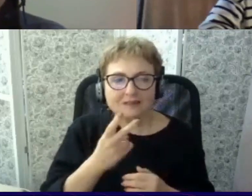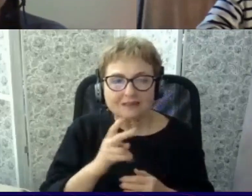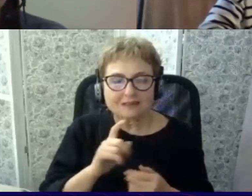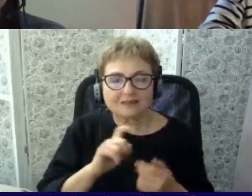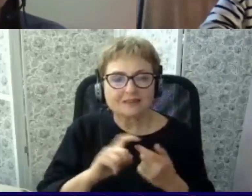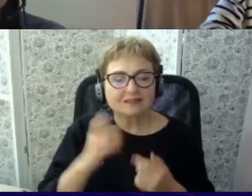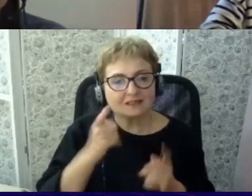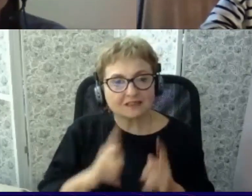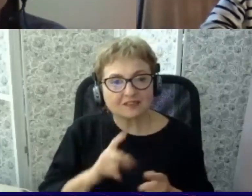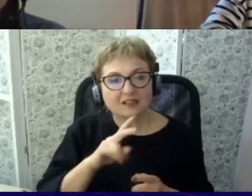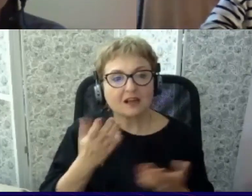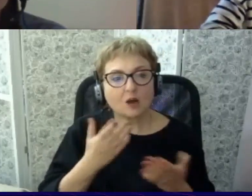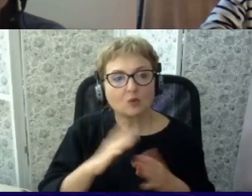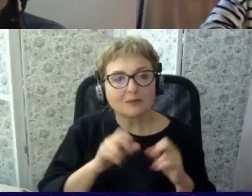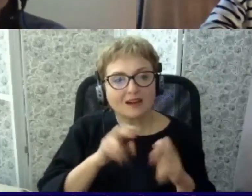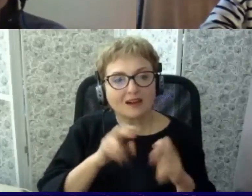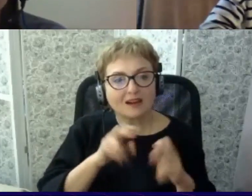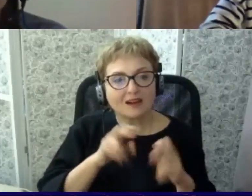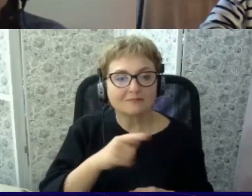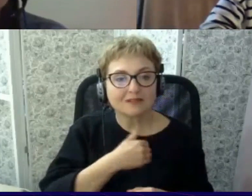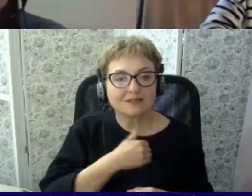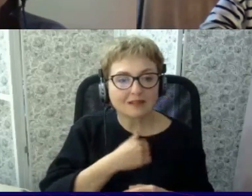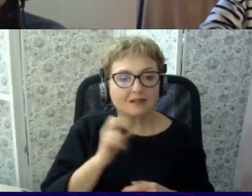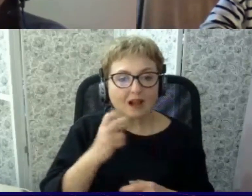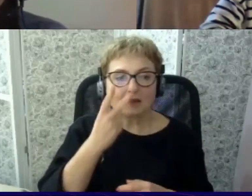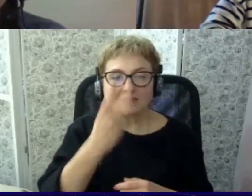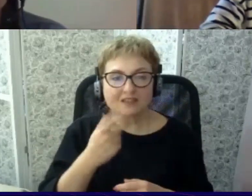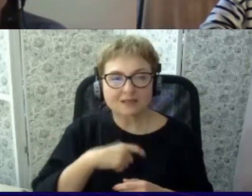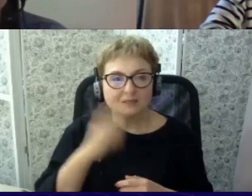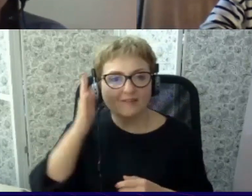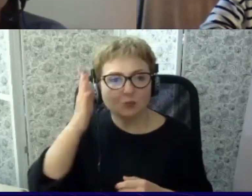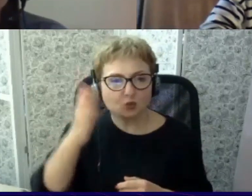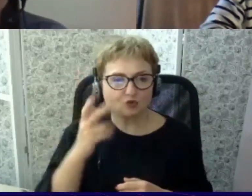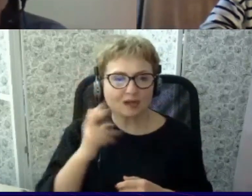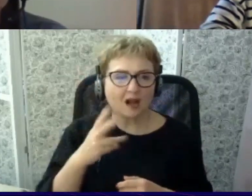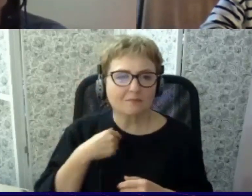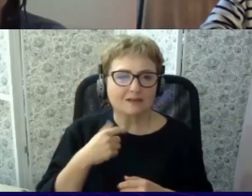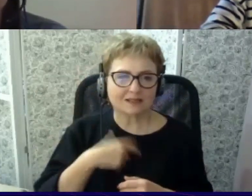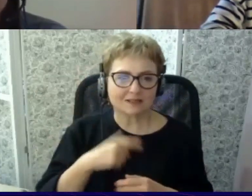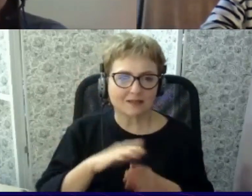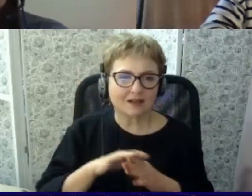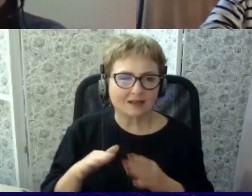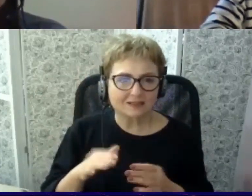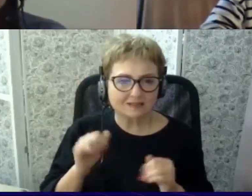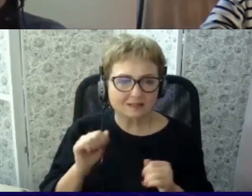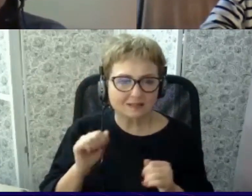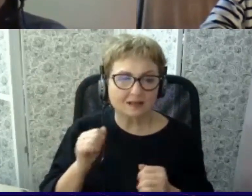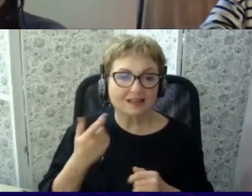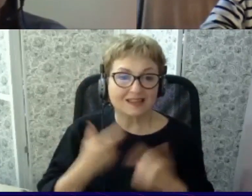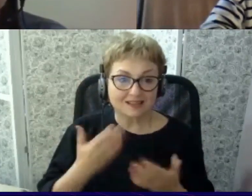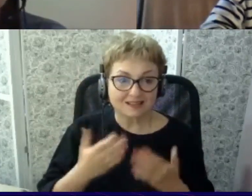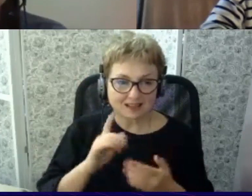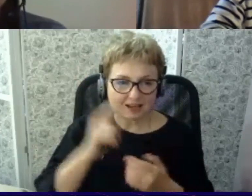того, действительно, какую профессию мы хотим, как мы себя видим в будущем, да, как мы можем себя реализовать. И если подойти